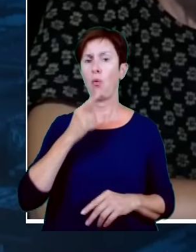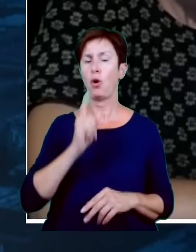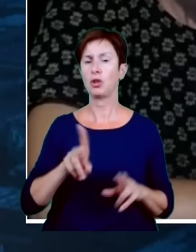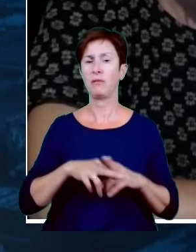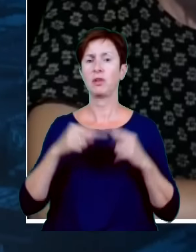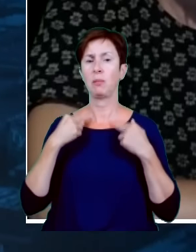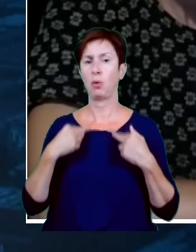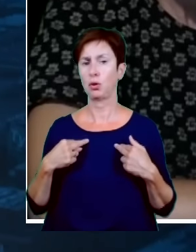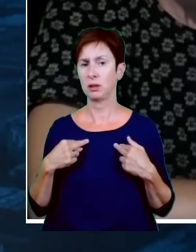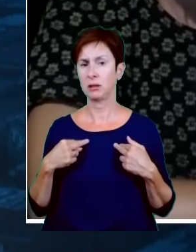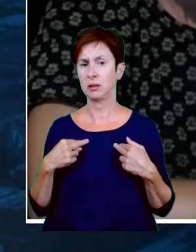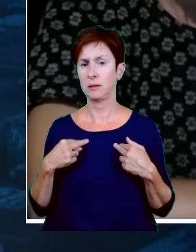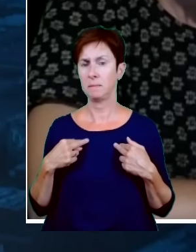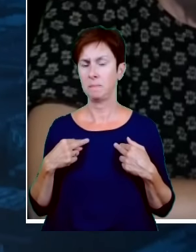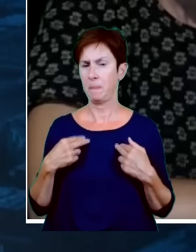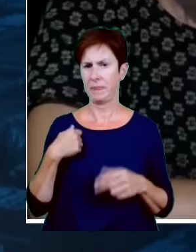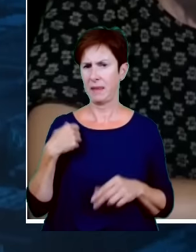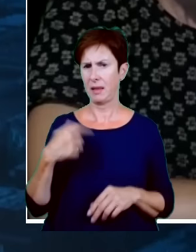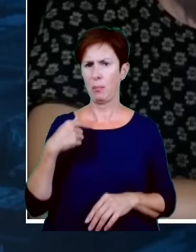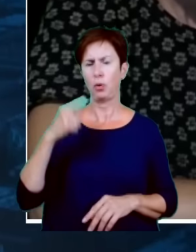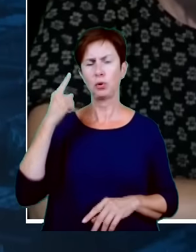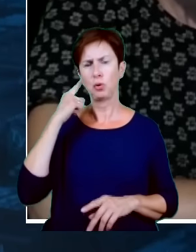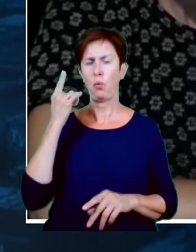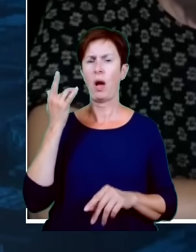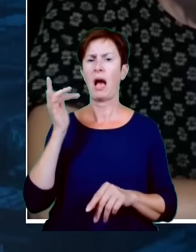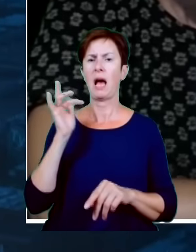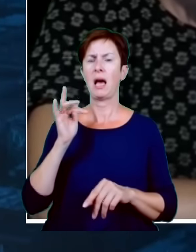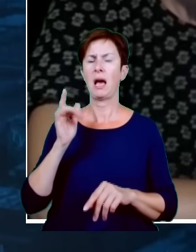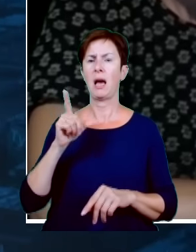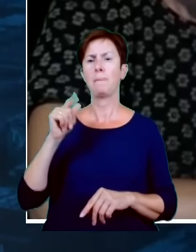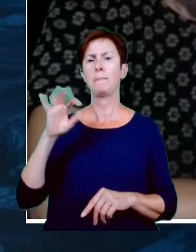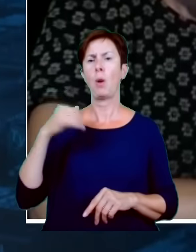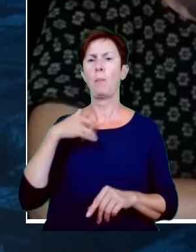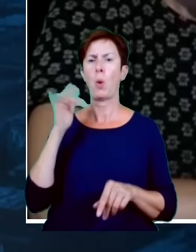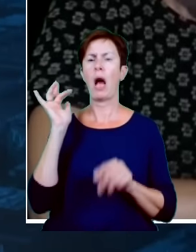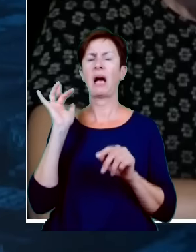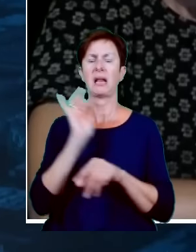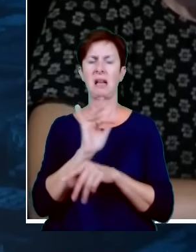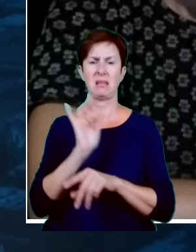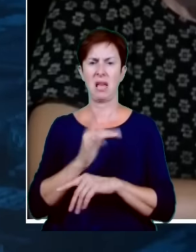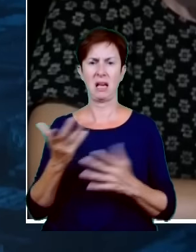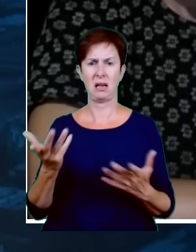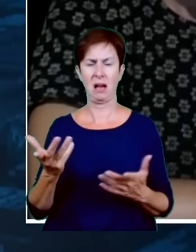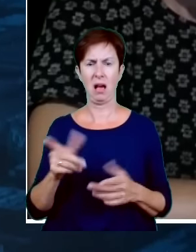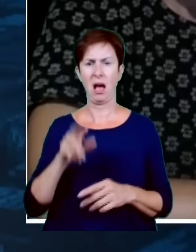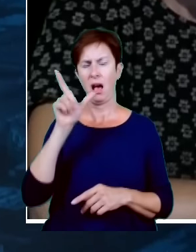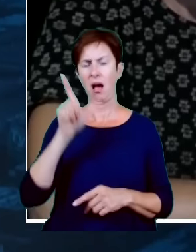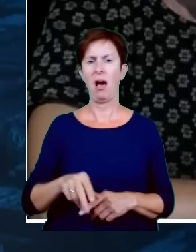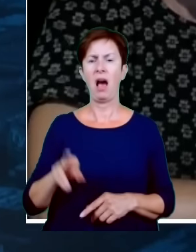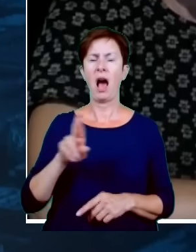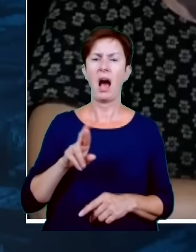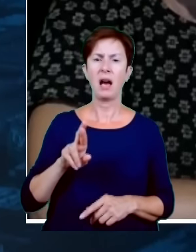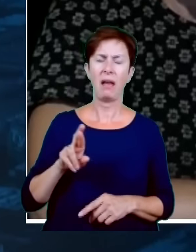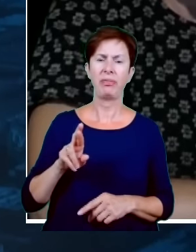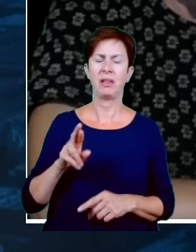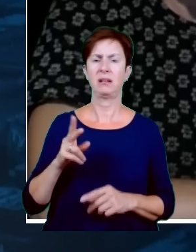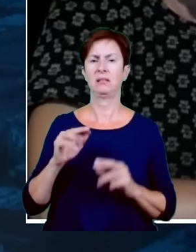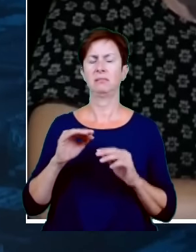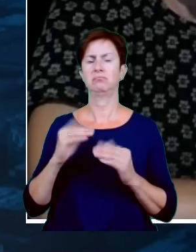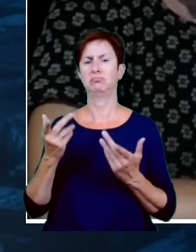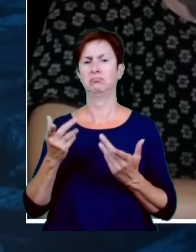Konstytucyjnym ja nie słyszałem głosu krytyki ze strony działaczy Platformy Obywatelskiej czy to radnych czy posłów czy senatorów państwo